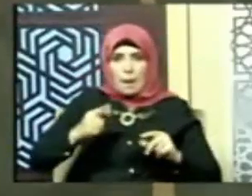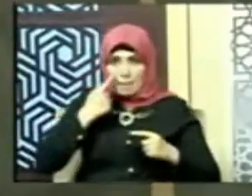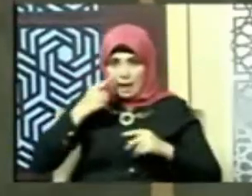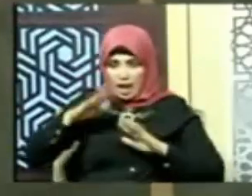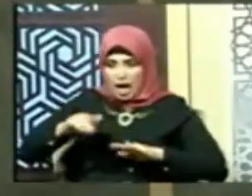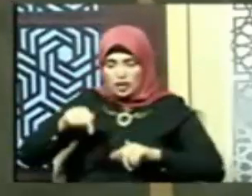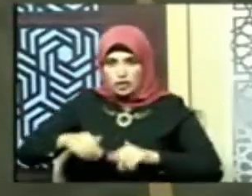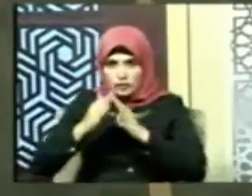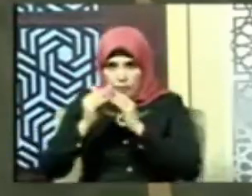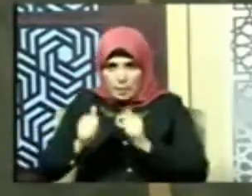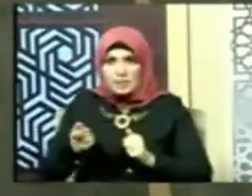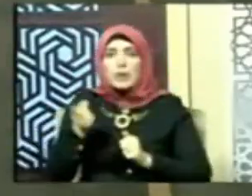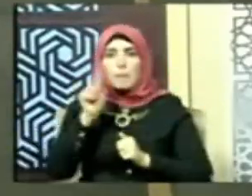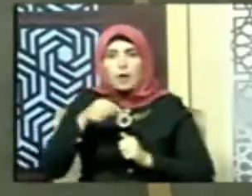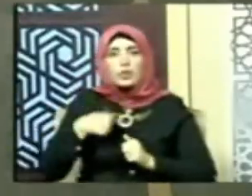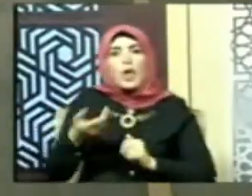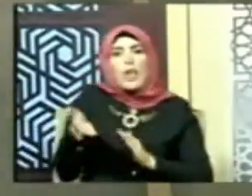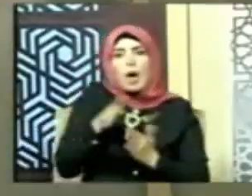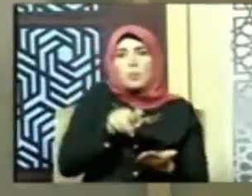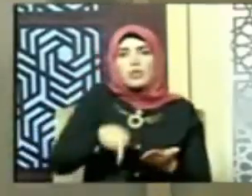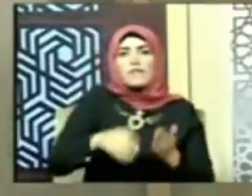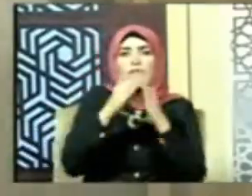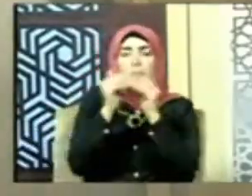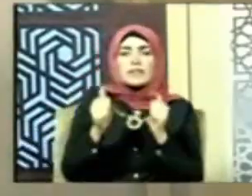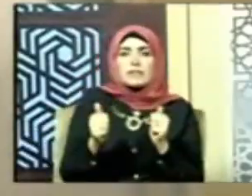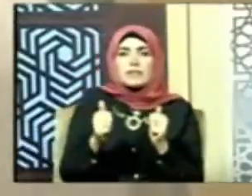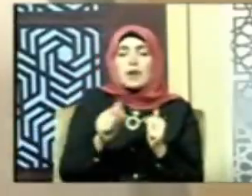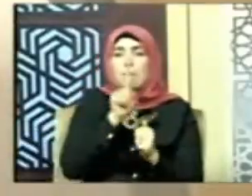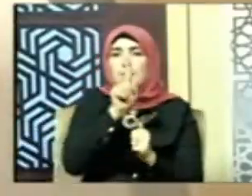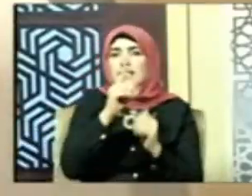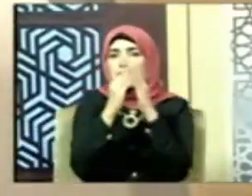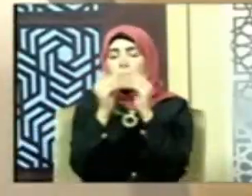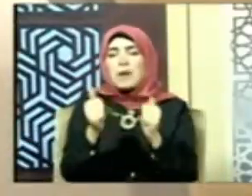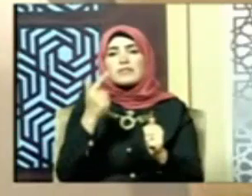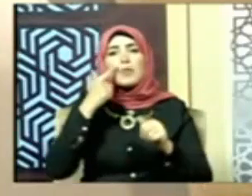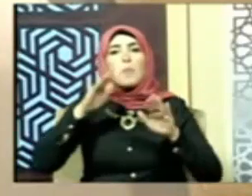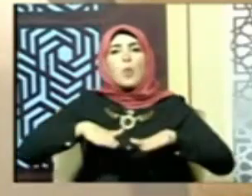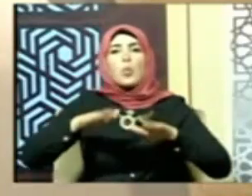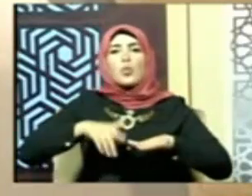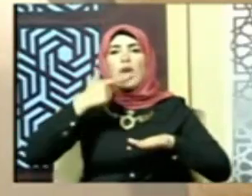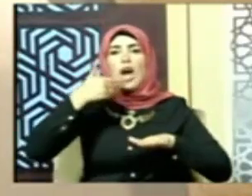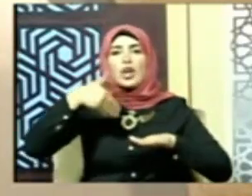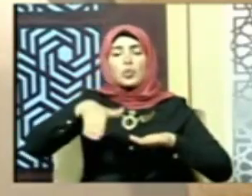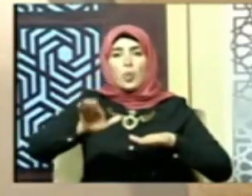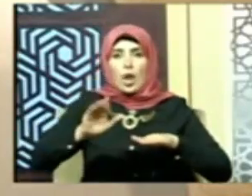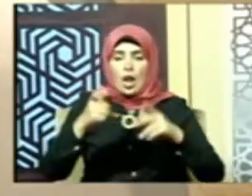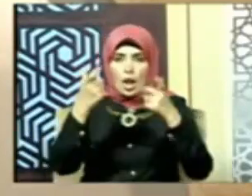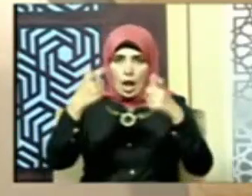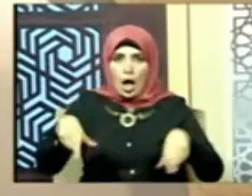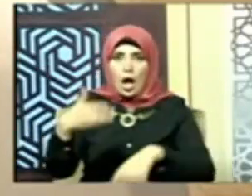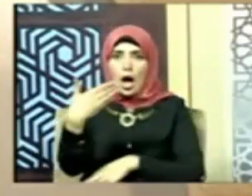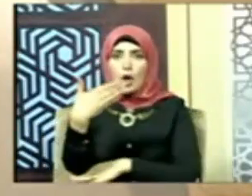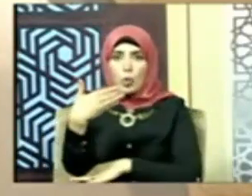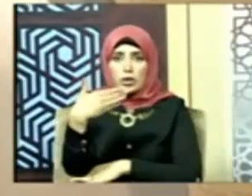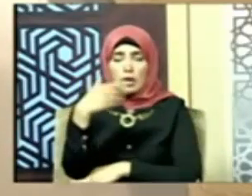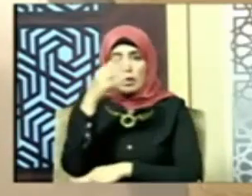ويبقى وجهك المحمي حيا. الوطن إذا كانوا